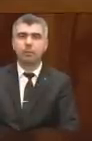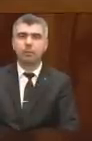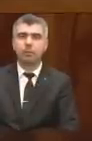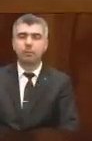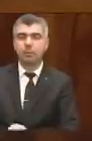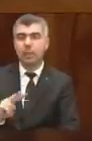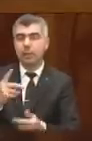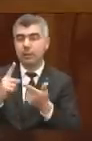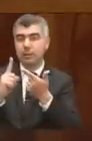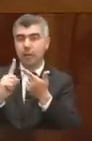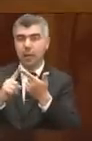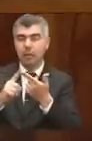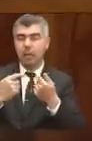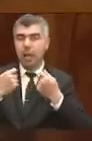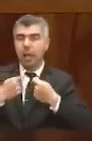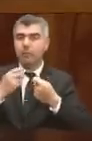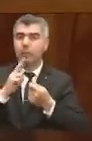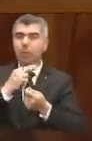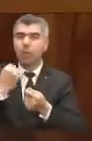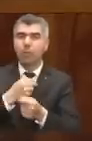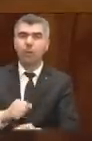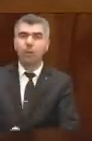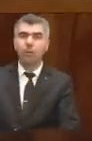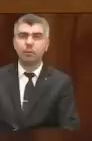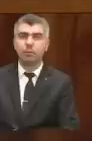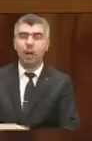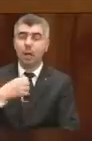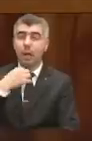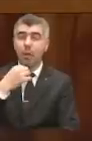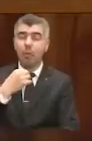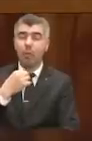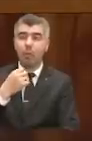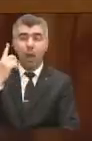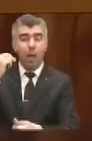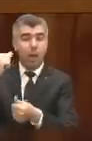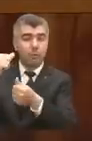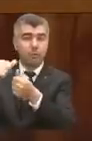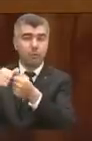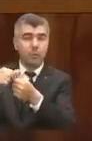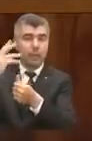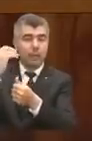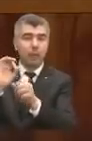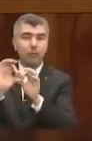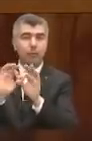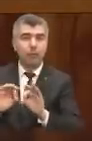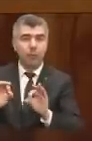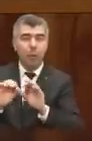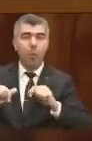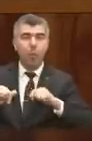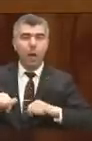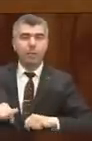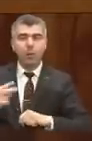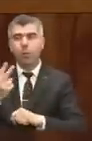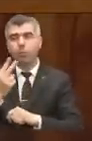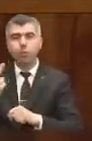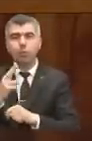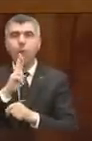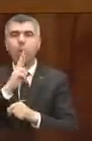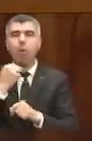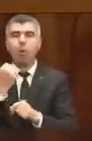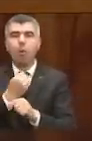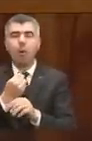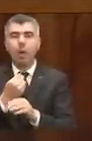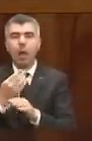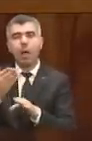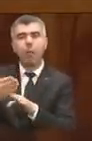ثانيا سيد رئيس الحكومه كنظن اذا كانت الذاكره ديالي كتنفعني انتم وزير في الحكومتين سابقتين وقبل